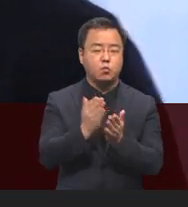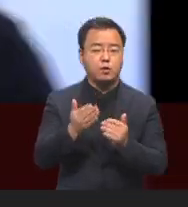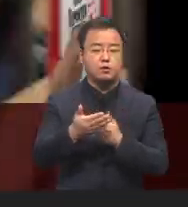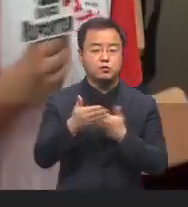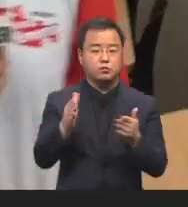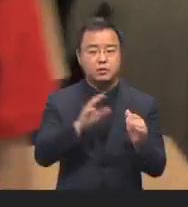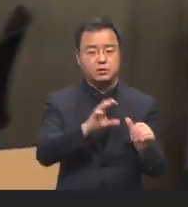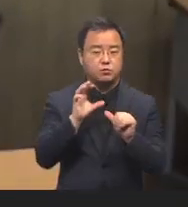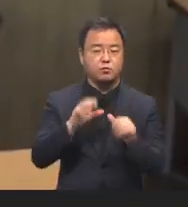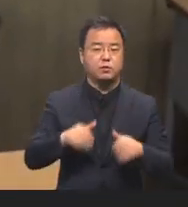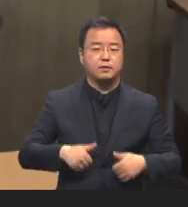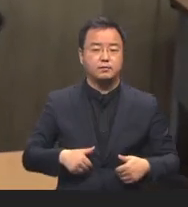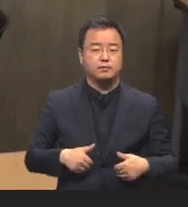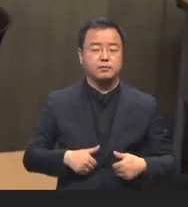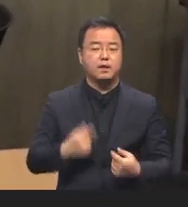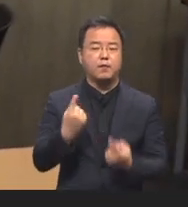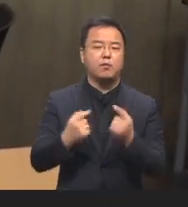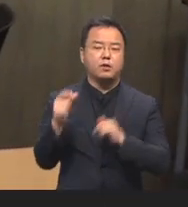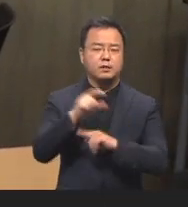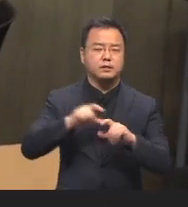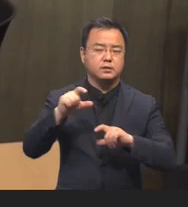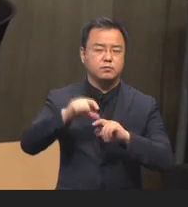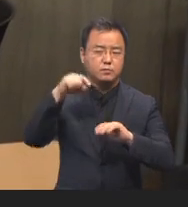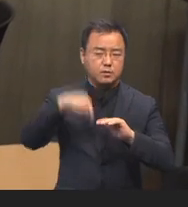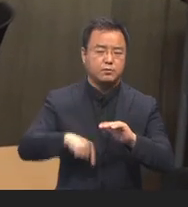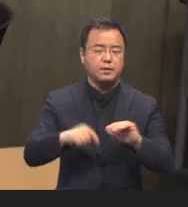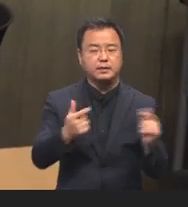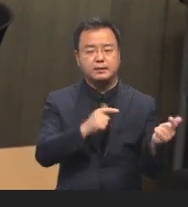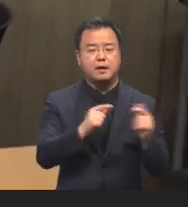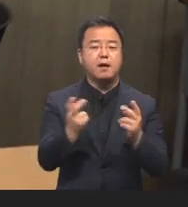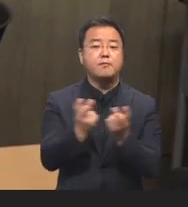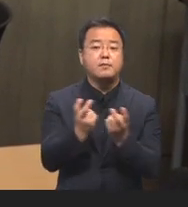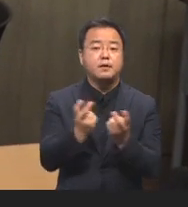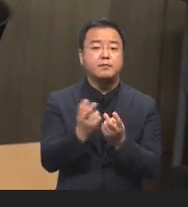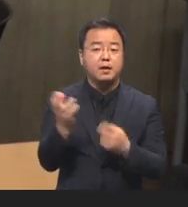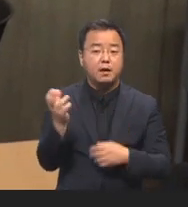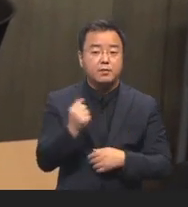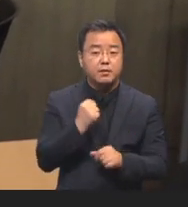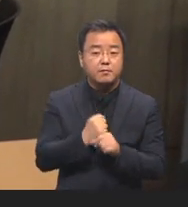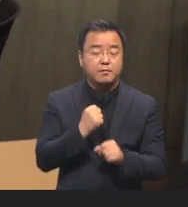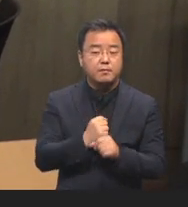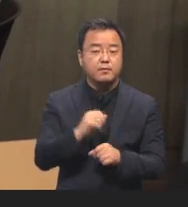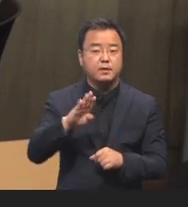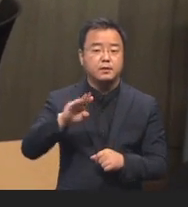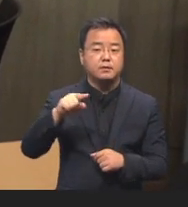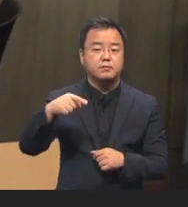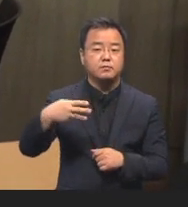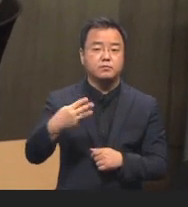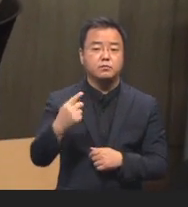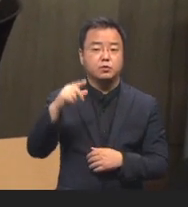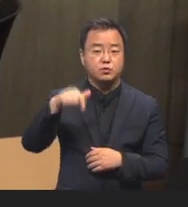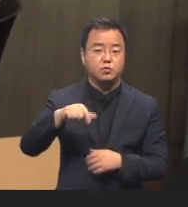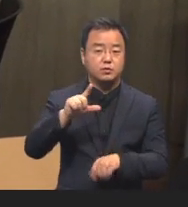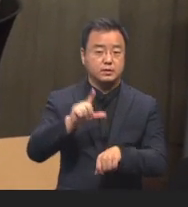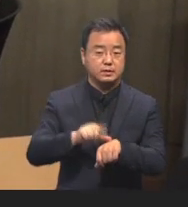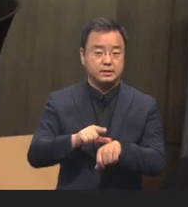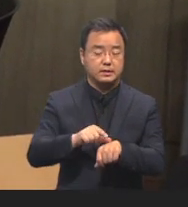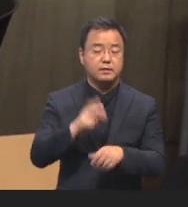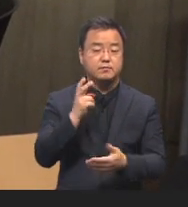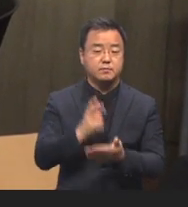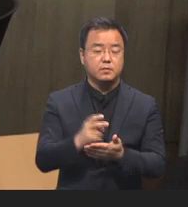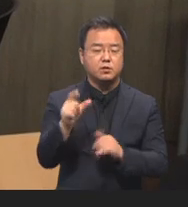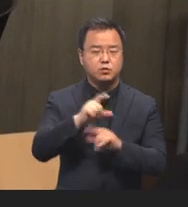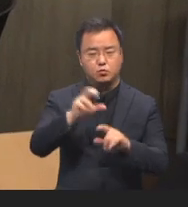시키는 게 보다 심층적이고 다양한 방식의 수업을 위해 도입된 블록 타임제. 더 나은 수업 환경을